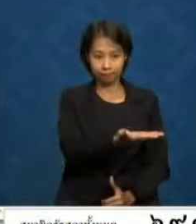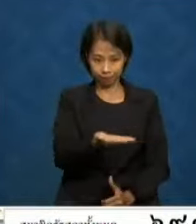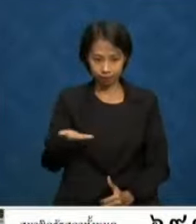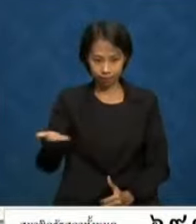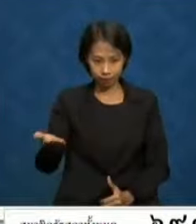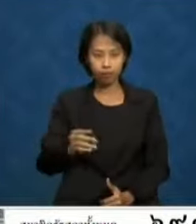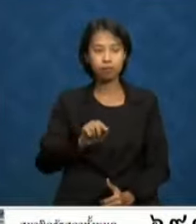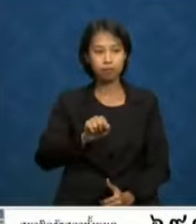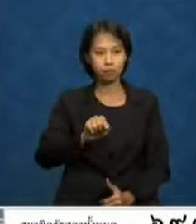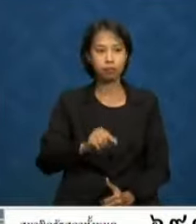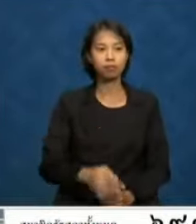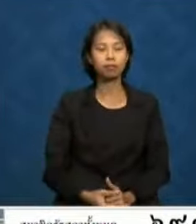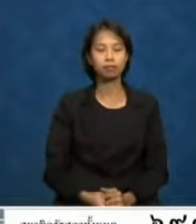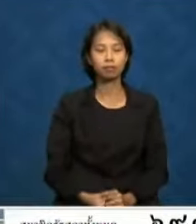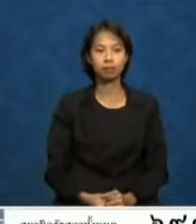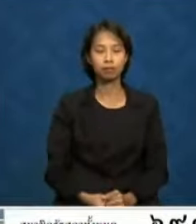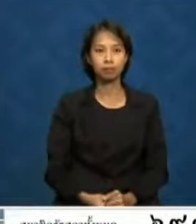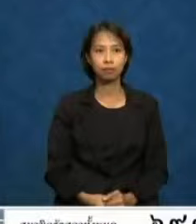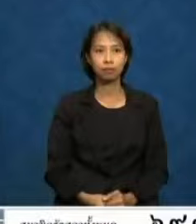ะครับ